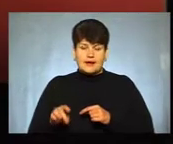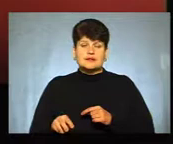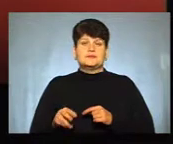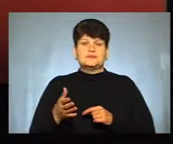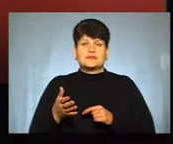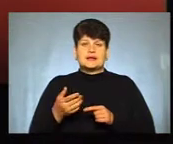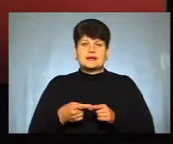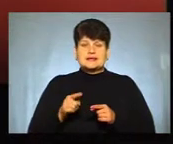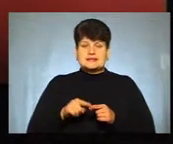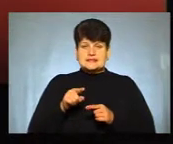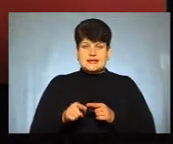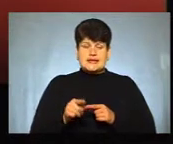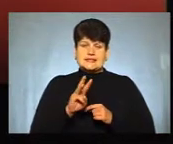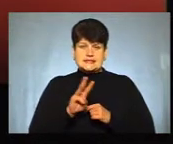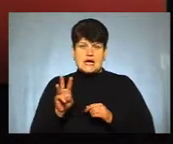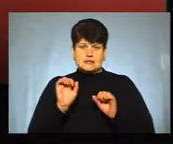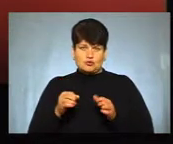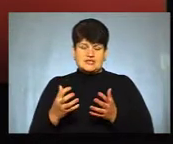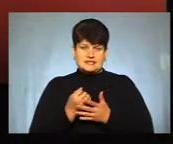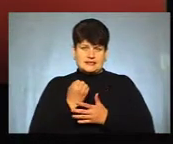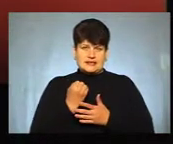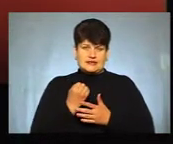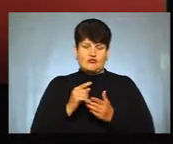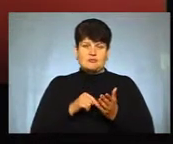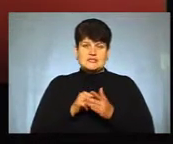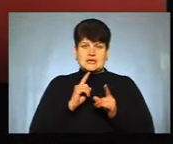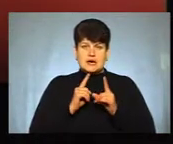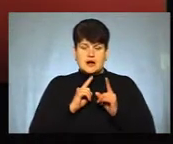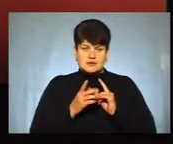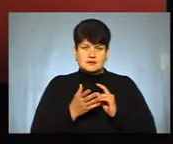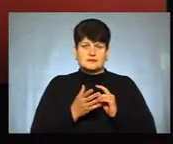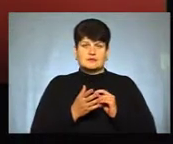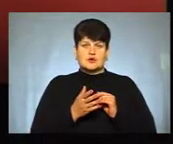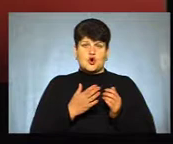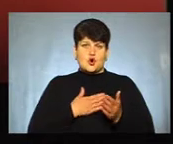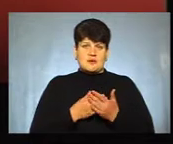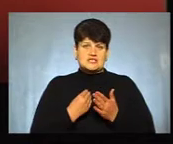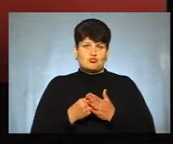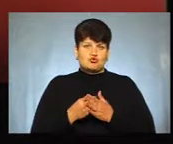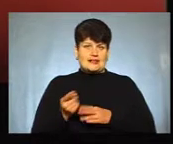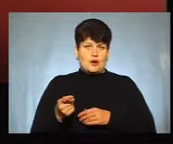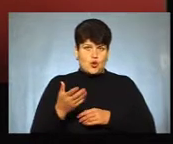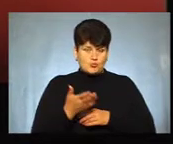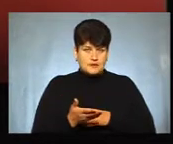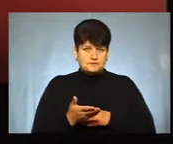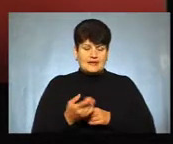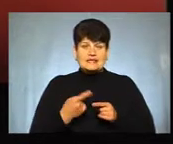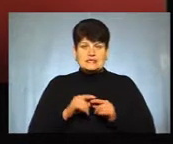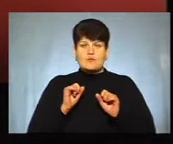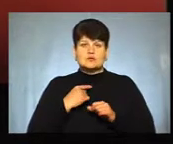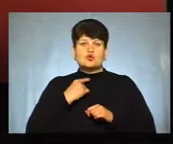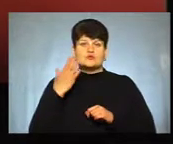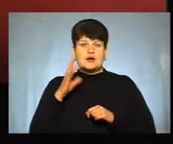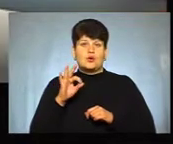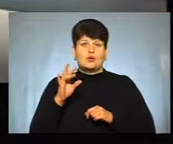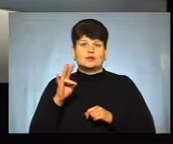«Тернопіль.Budget.EDM.IN.UA». Цей сайт можна знайти через сайт міської ради, просто перейти або загуглити громадський бюджет Тернополя. Це можна буде проголосувати онлайн